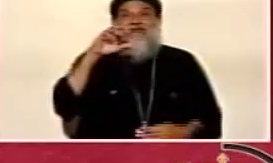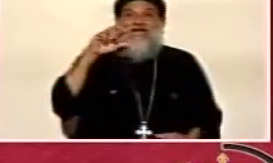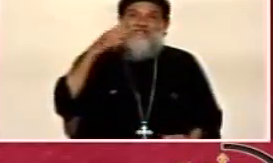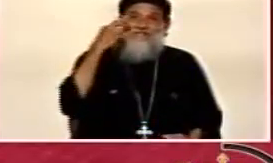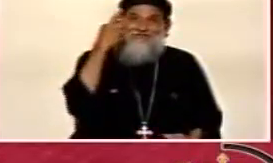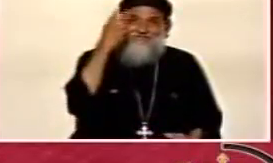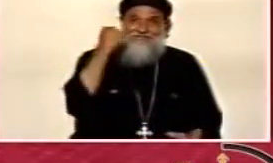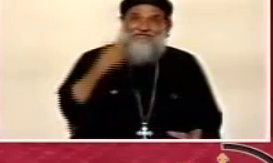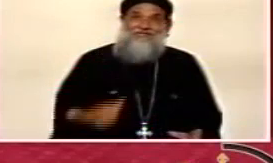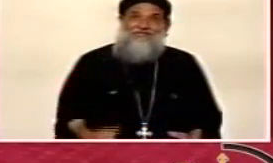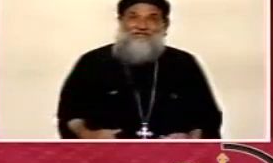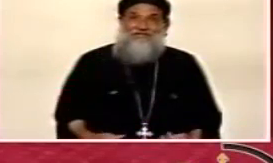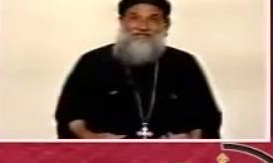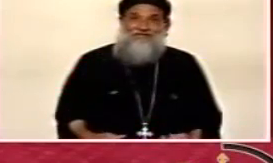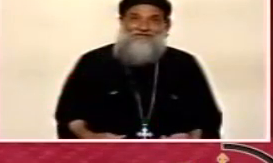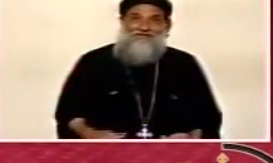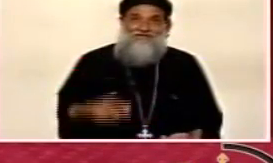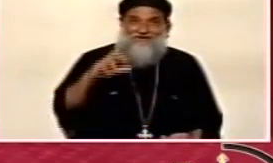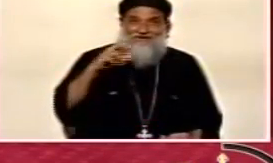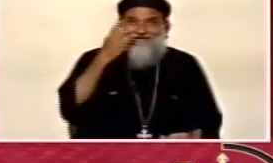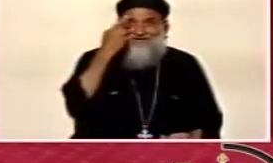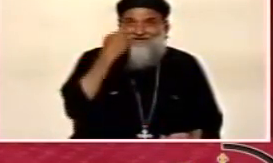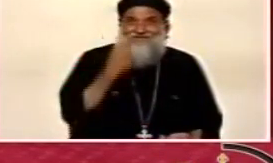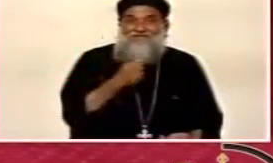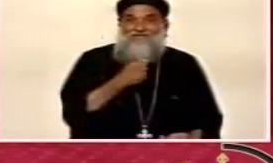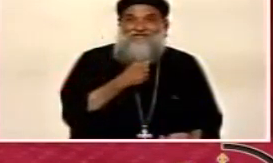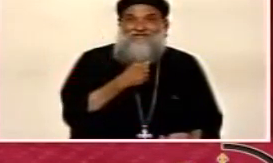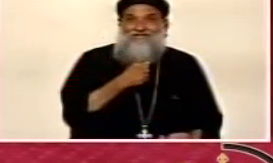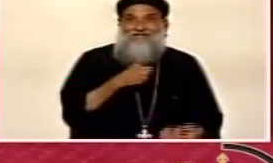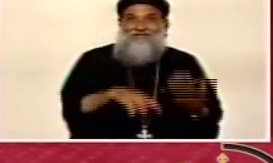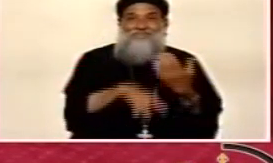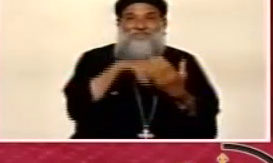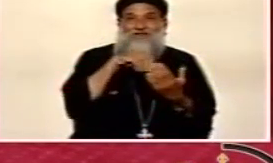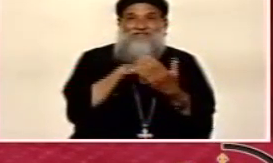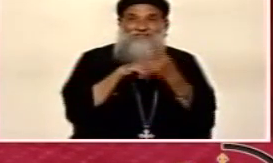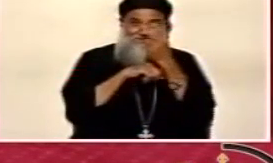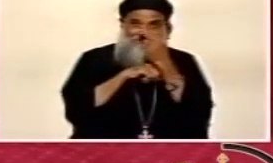الثاني، بس أعتقد احنا مش هنلحق نكمل يا سيدنا، بس هنبتدي معه.